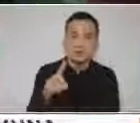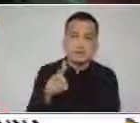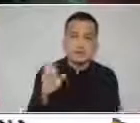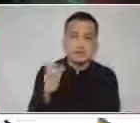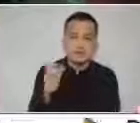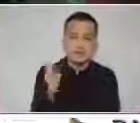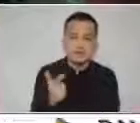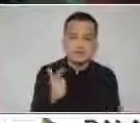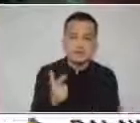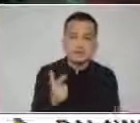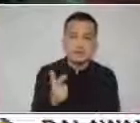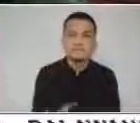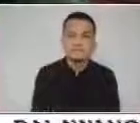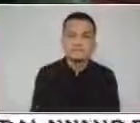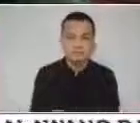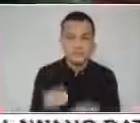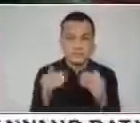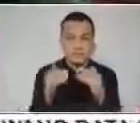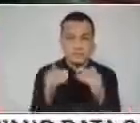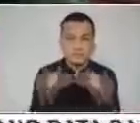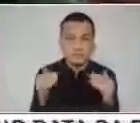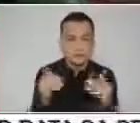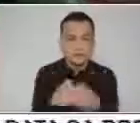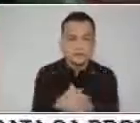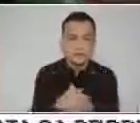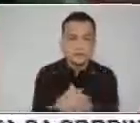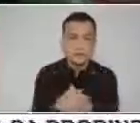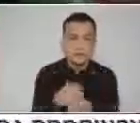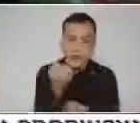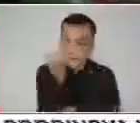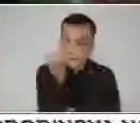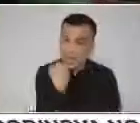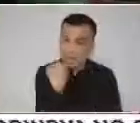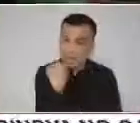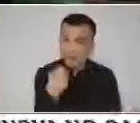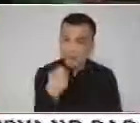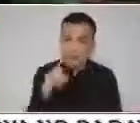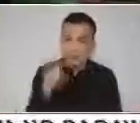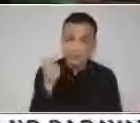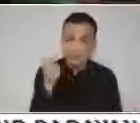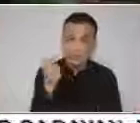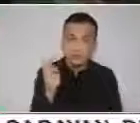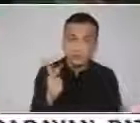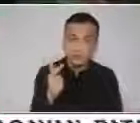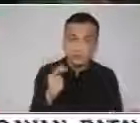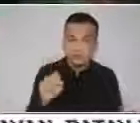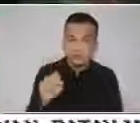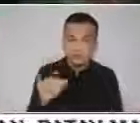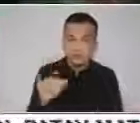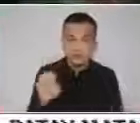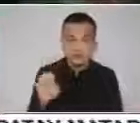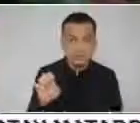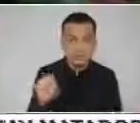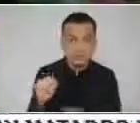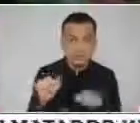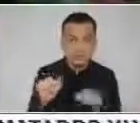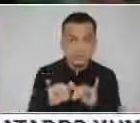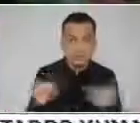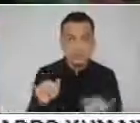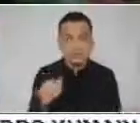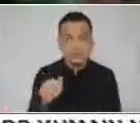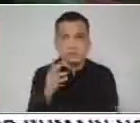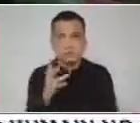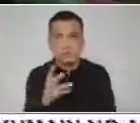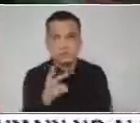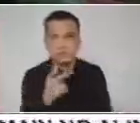iyong nakapanayam kanina, 265 per kilo pa rin ang kanyang kuha sa kanyang supplier. Parang medyo kakaunti na lang daw ang kanilang